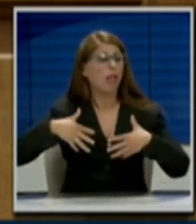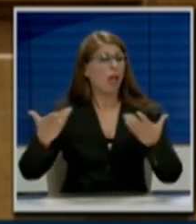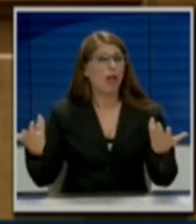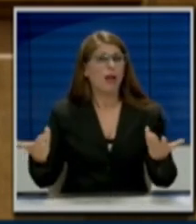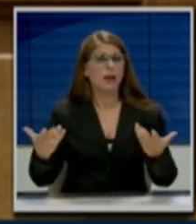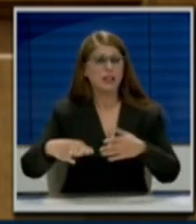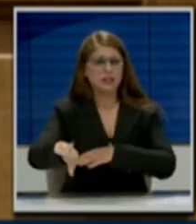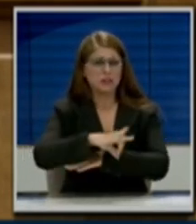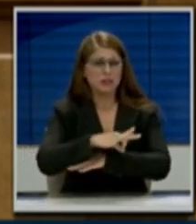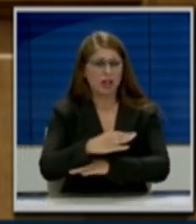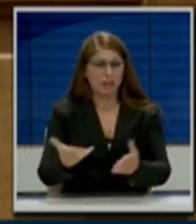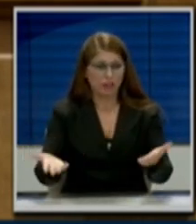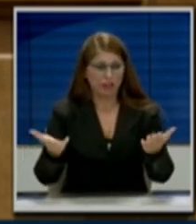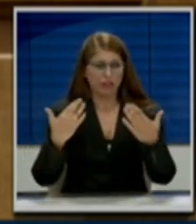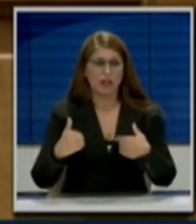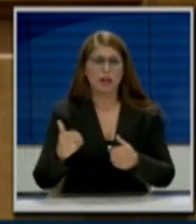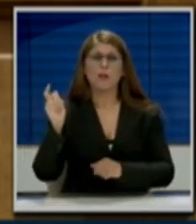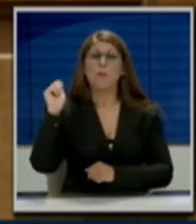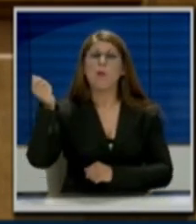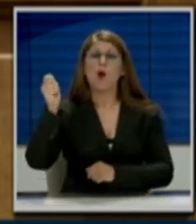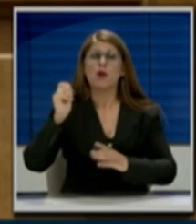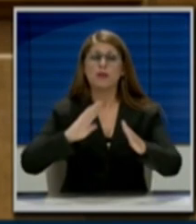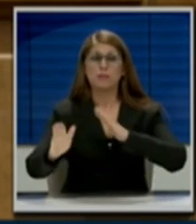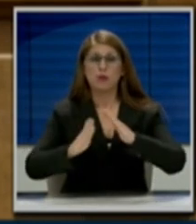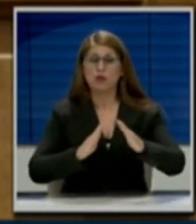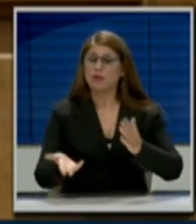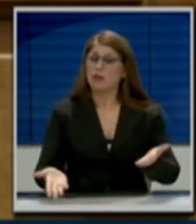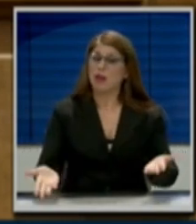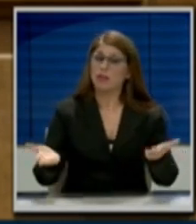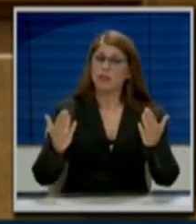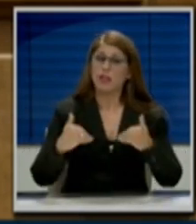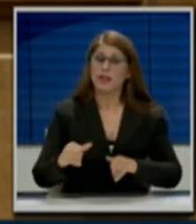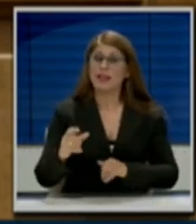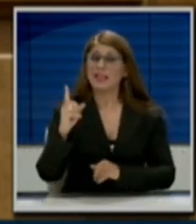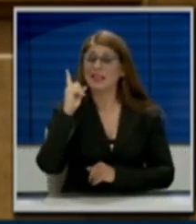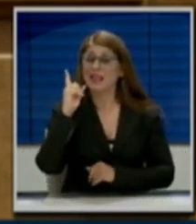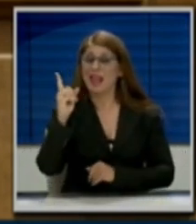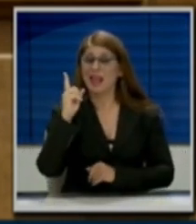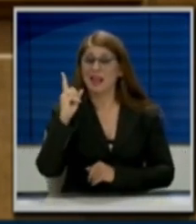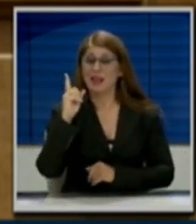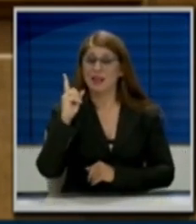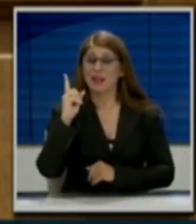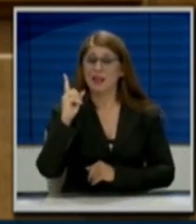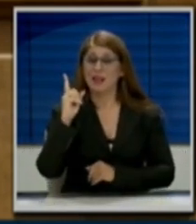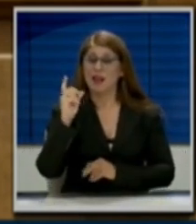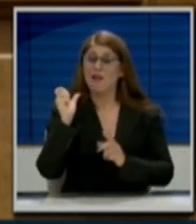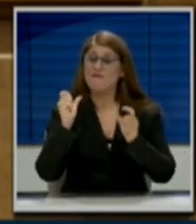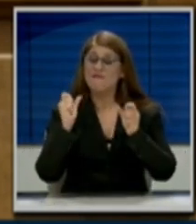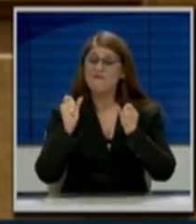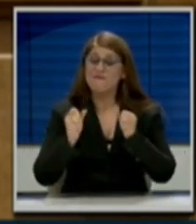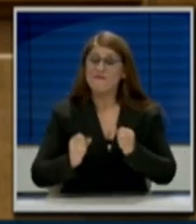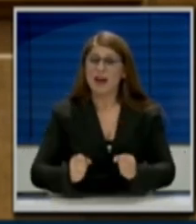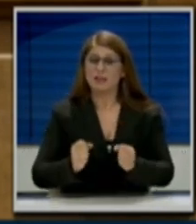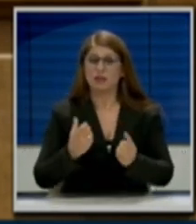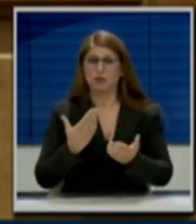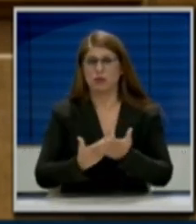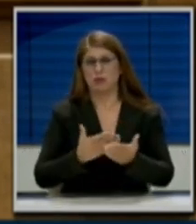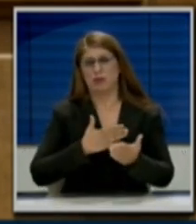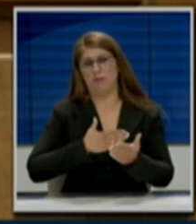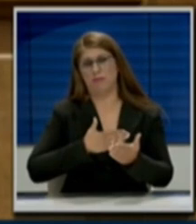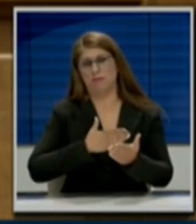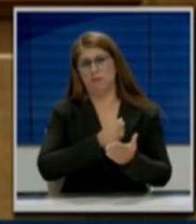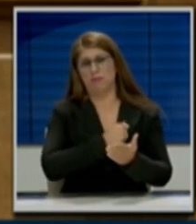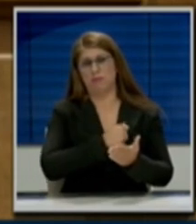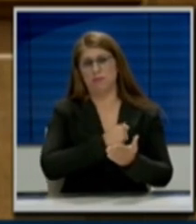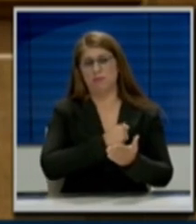χωρίς συγκροτημένη πολιτική προστασία και χωρίς ένα βασικό στοιχείο στο οποίο εμείς πιστεύουμε,